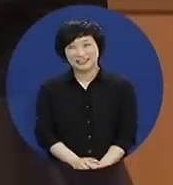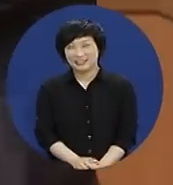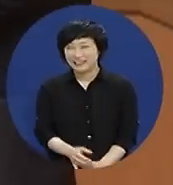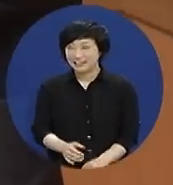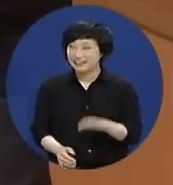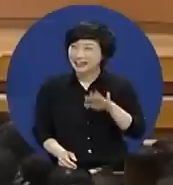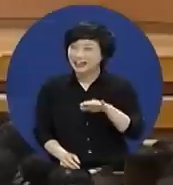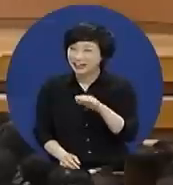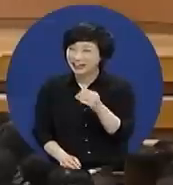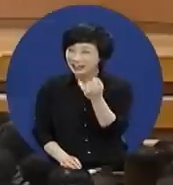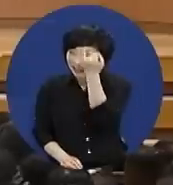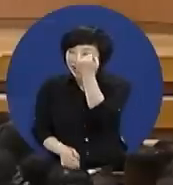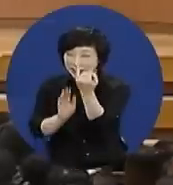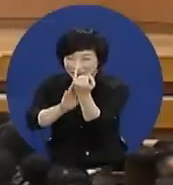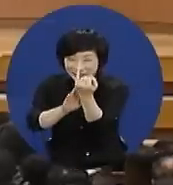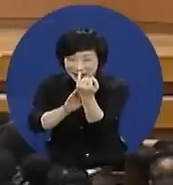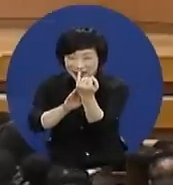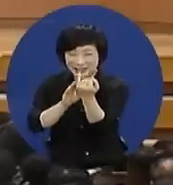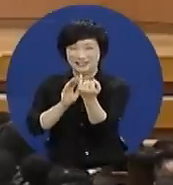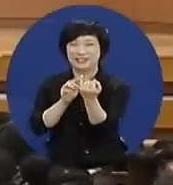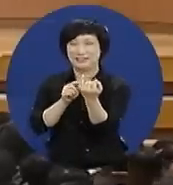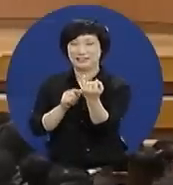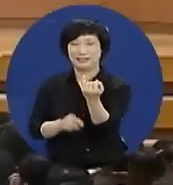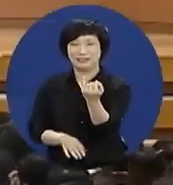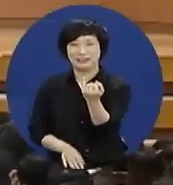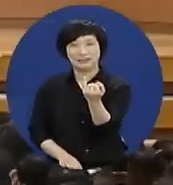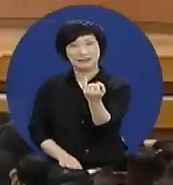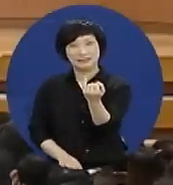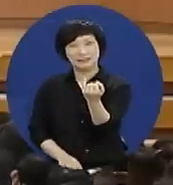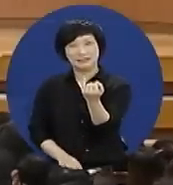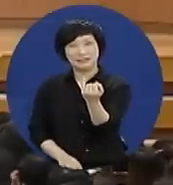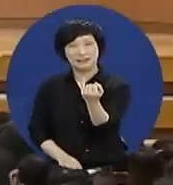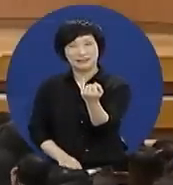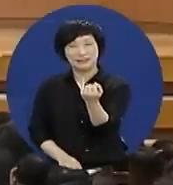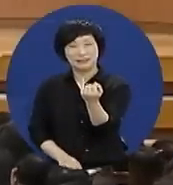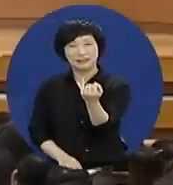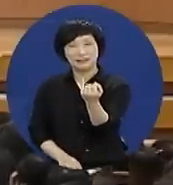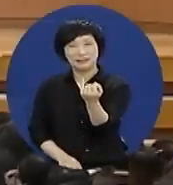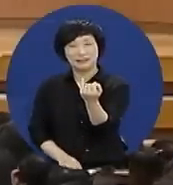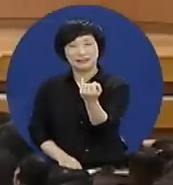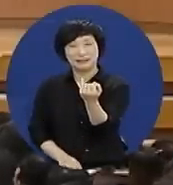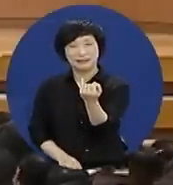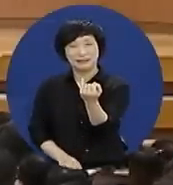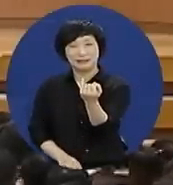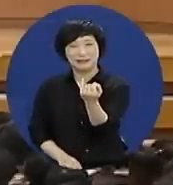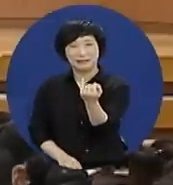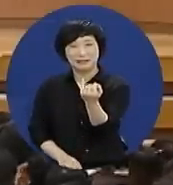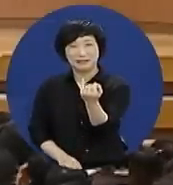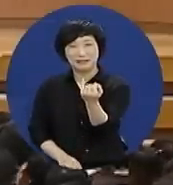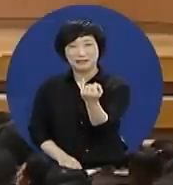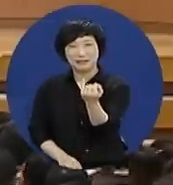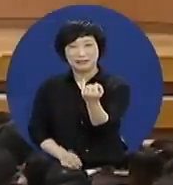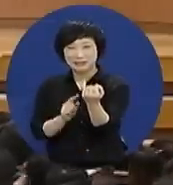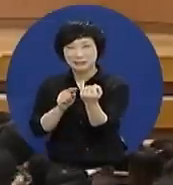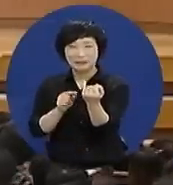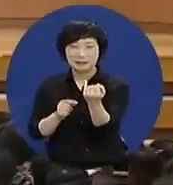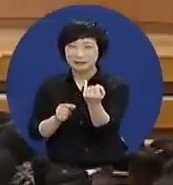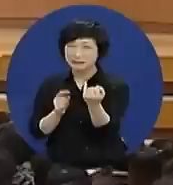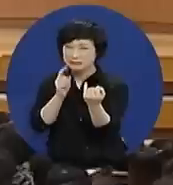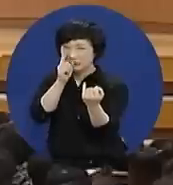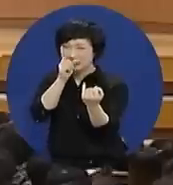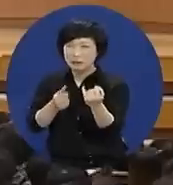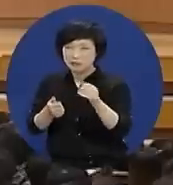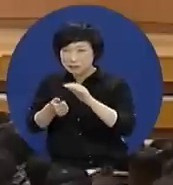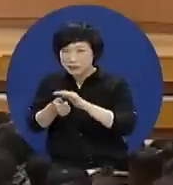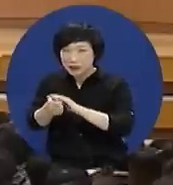出しながらエヴァを誘いますおぞましく汚い姿ですがそれ